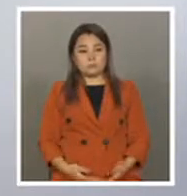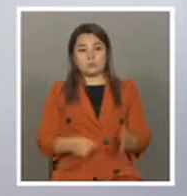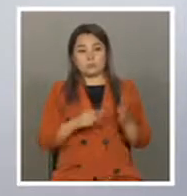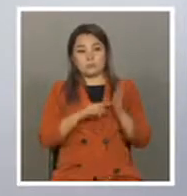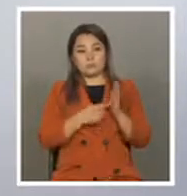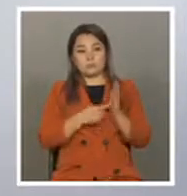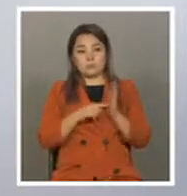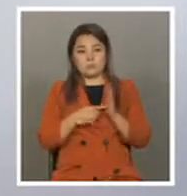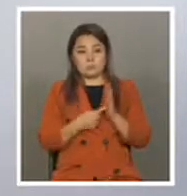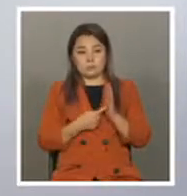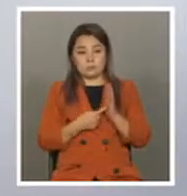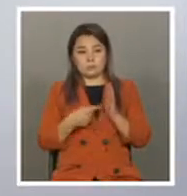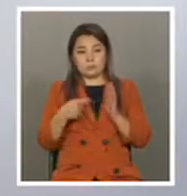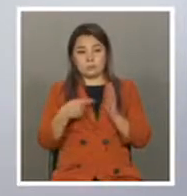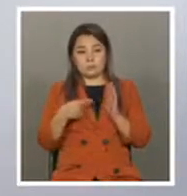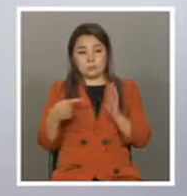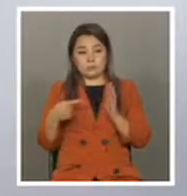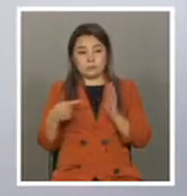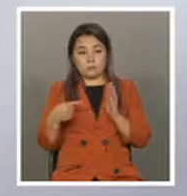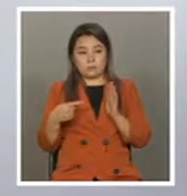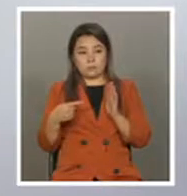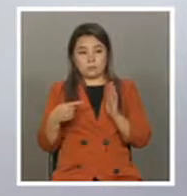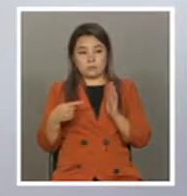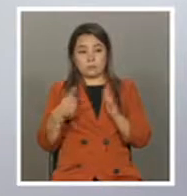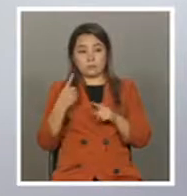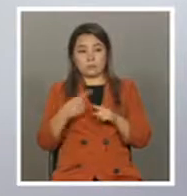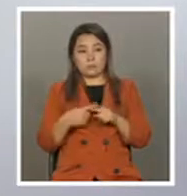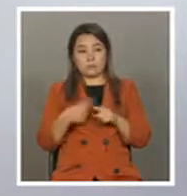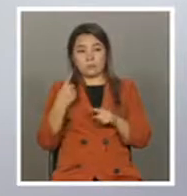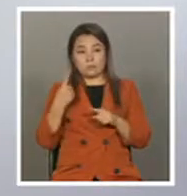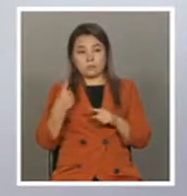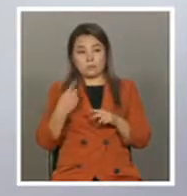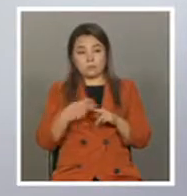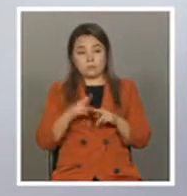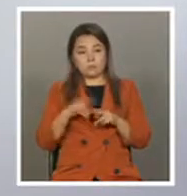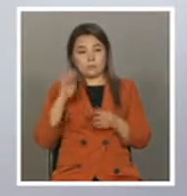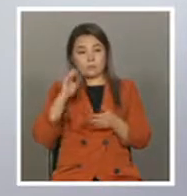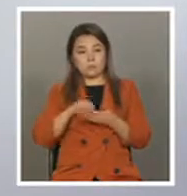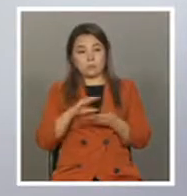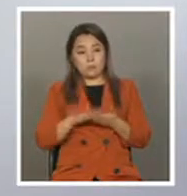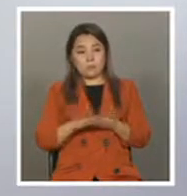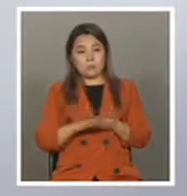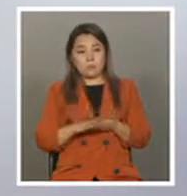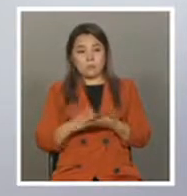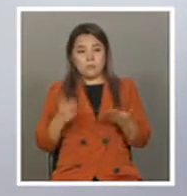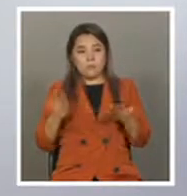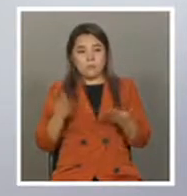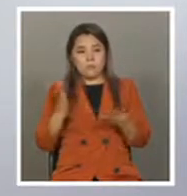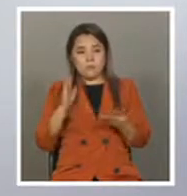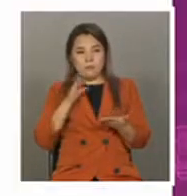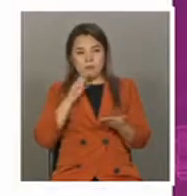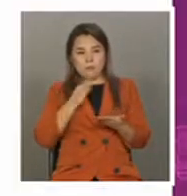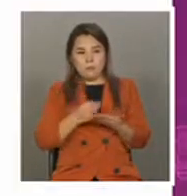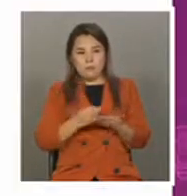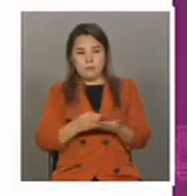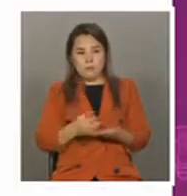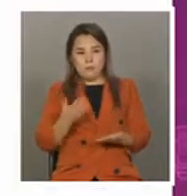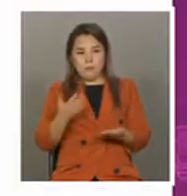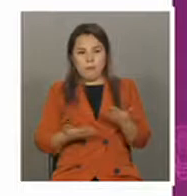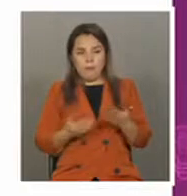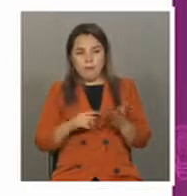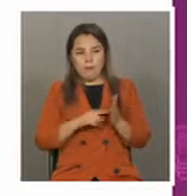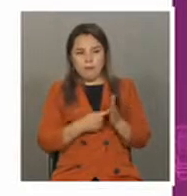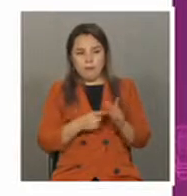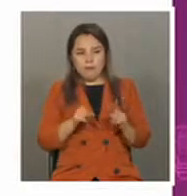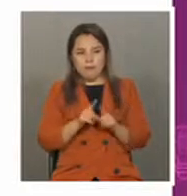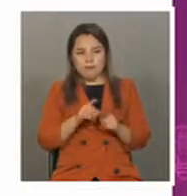көбейткенде минус, ал қосқанда плюс шығатын сандар. Олардың таңбалары қандай? Егер көбейтінде теріс сан